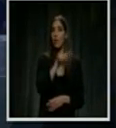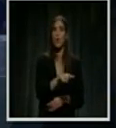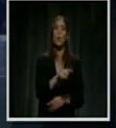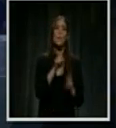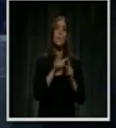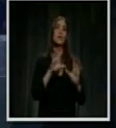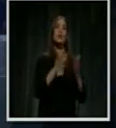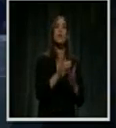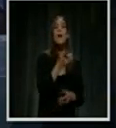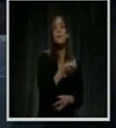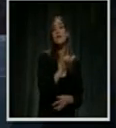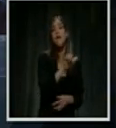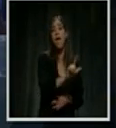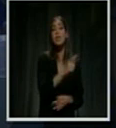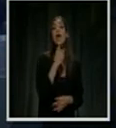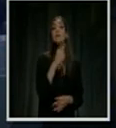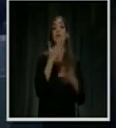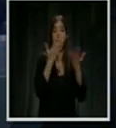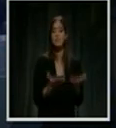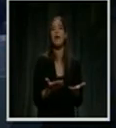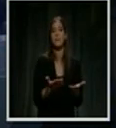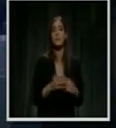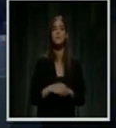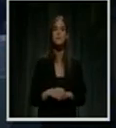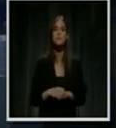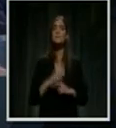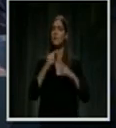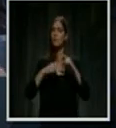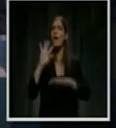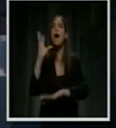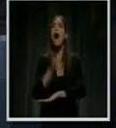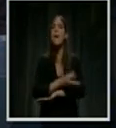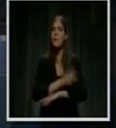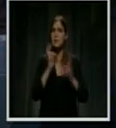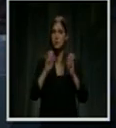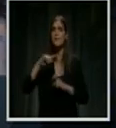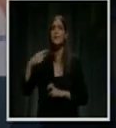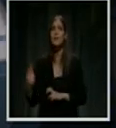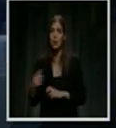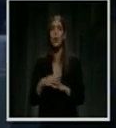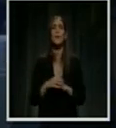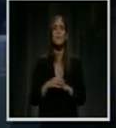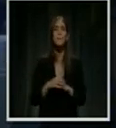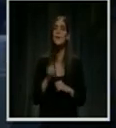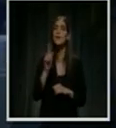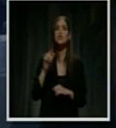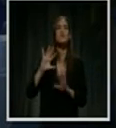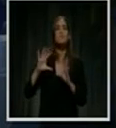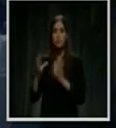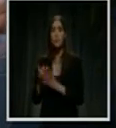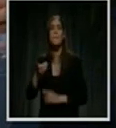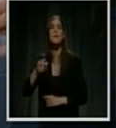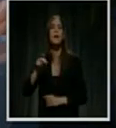Laburista, qiegħed jgħid dan. Dwar l-ambjent. Dwar l-ambjent naħseb il-pożizzjoni tagħna kienet dejjem